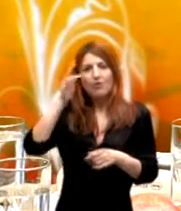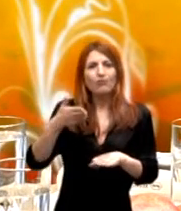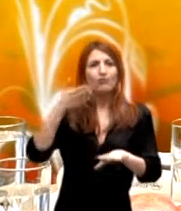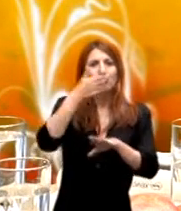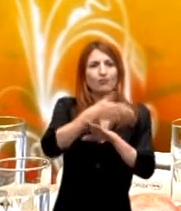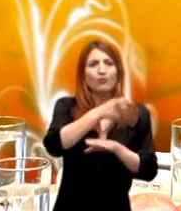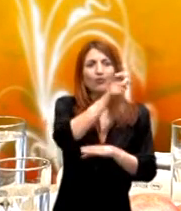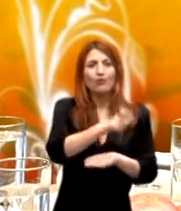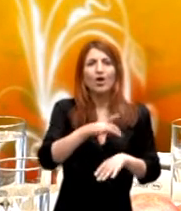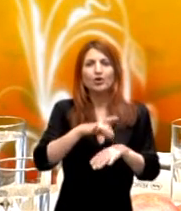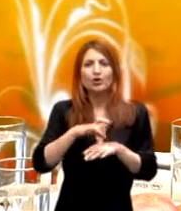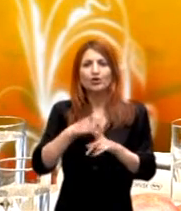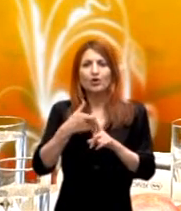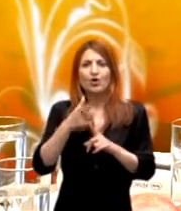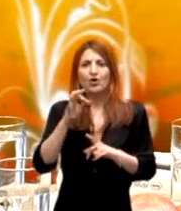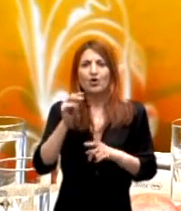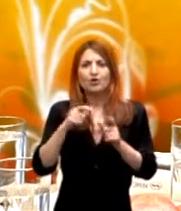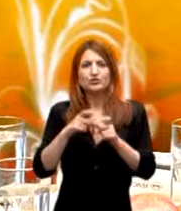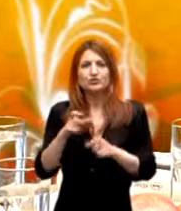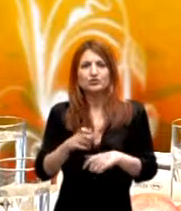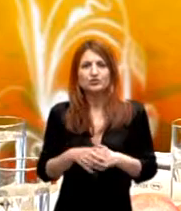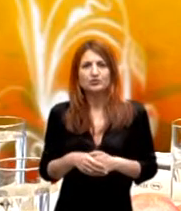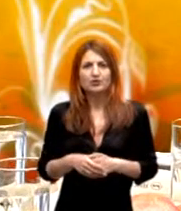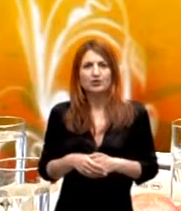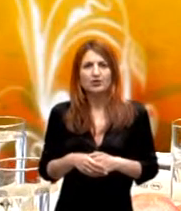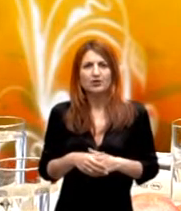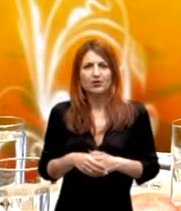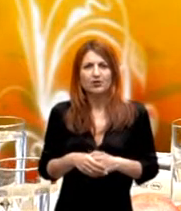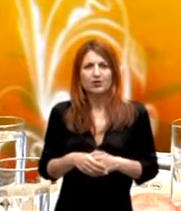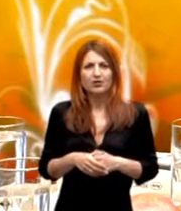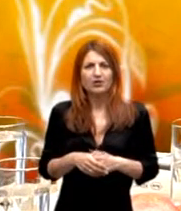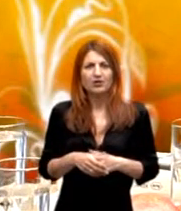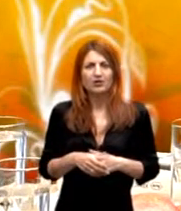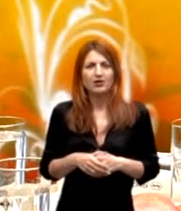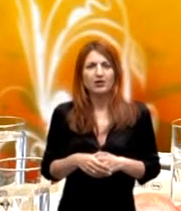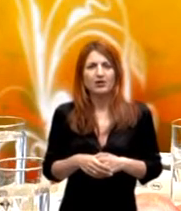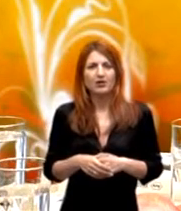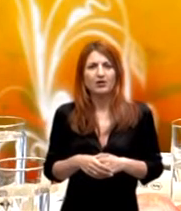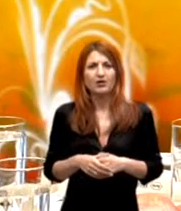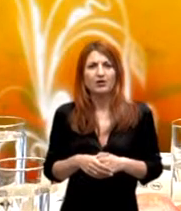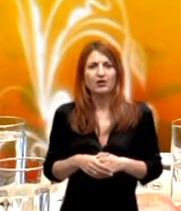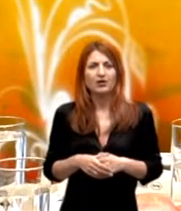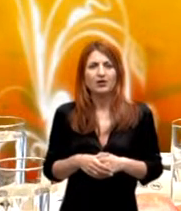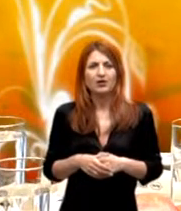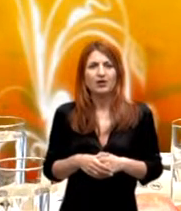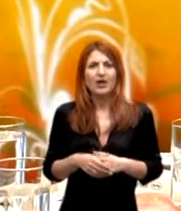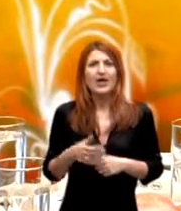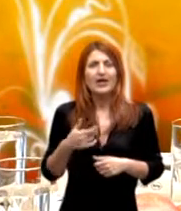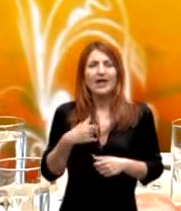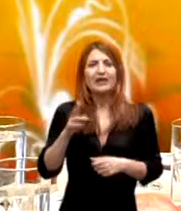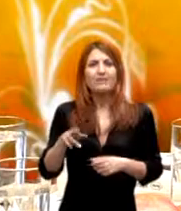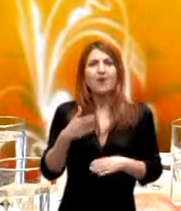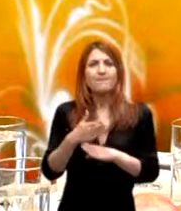ja sam jedna, bi trebala biti tamo među prvima, ali imam čak pomoć od grada, ne mogu si priuštiti